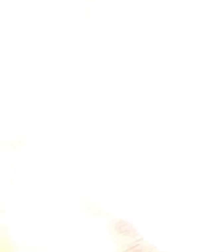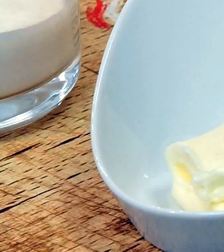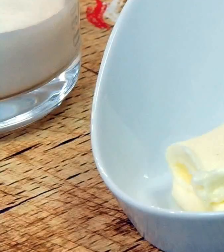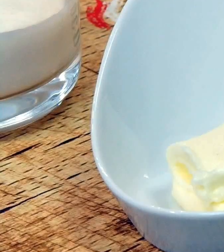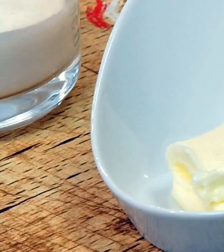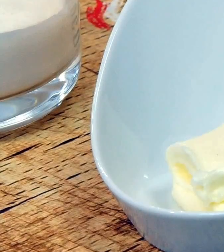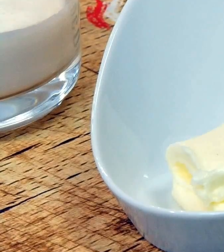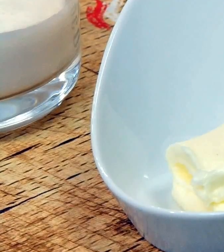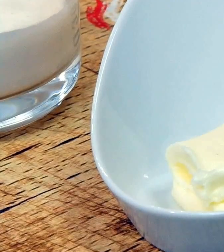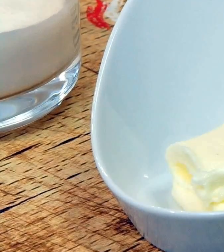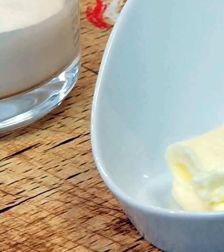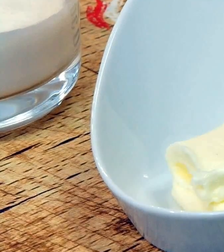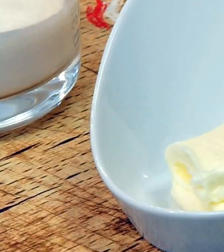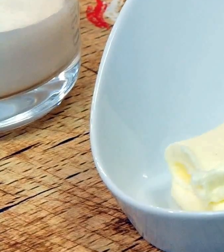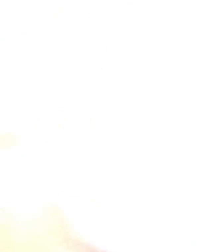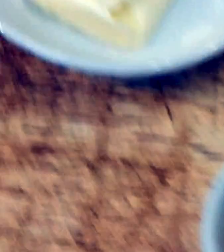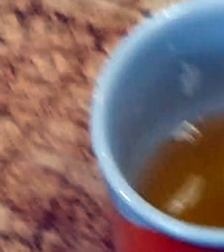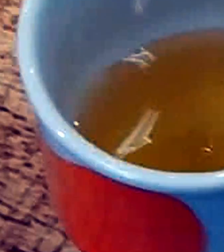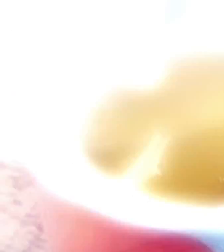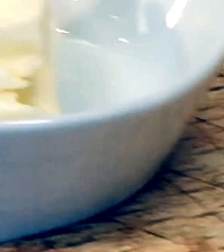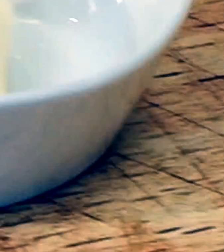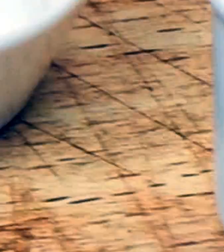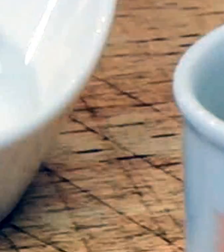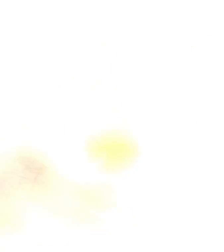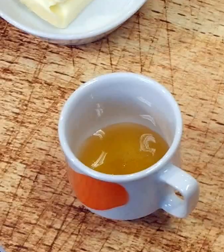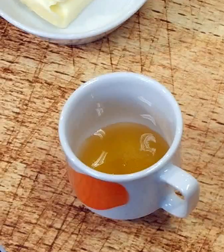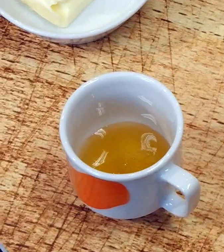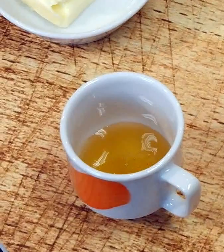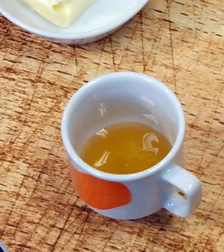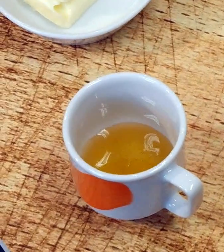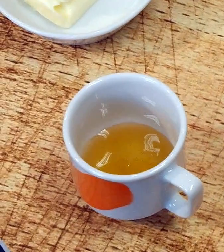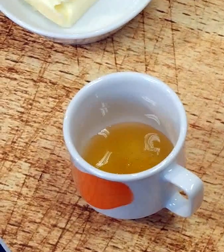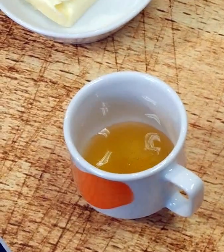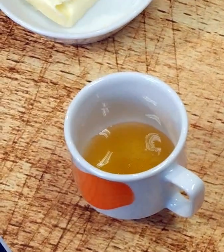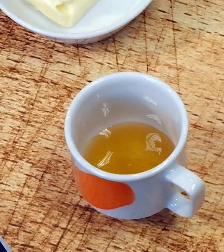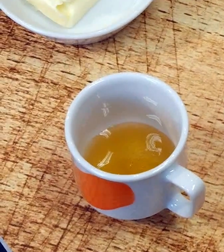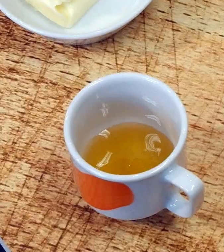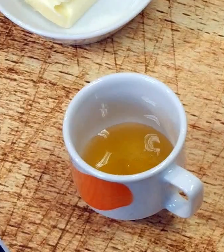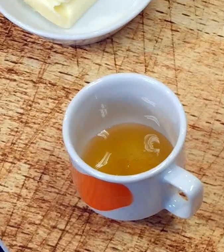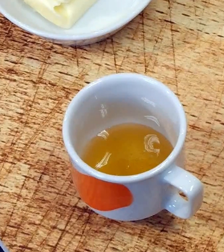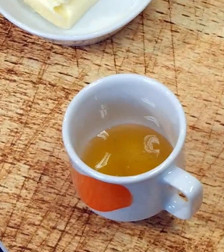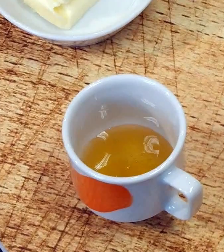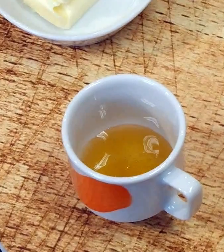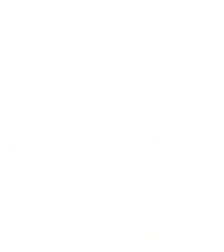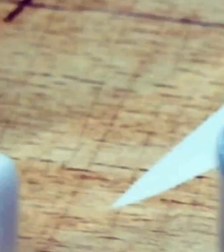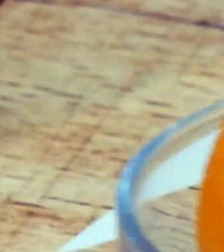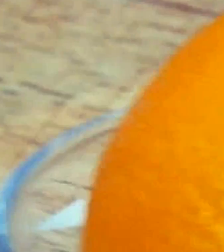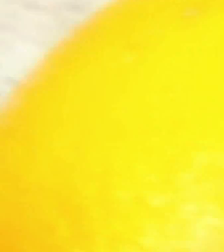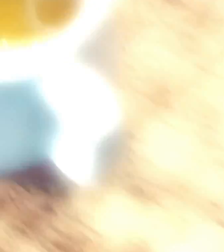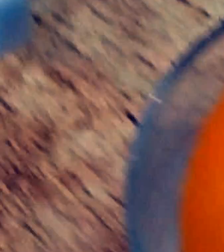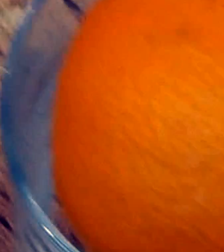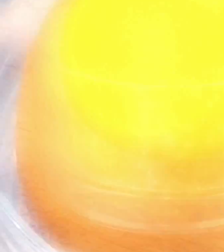30 g di burro 25 grammi di miele d'acacia